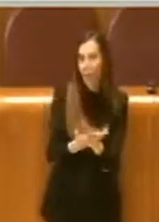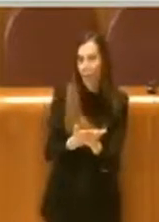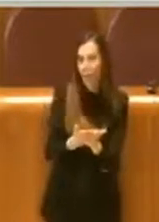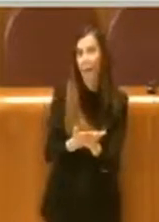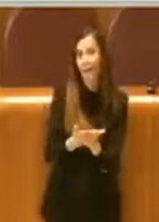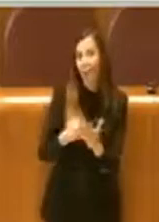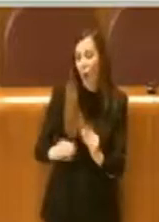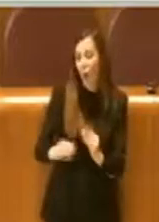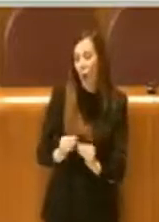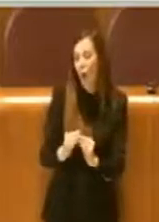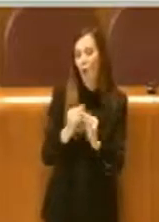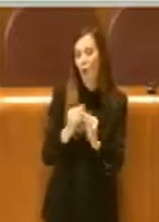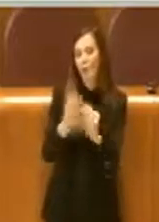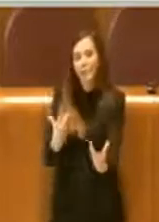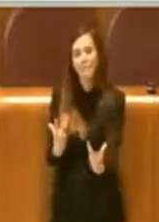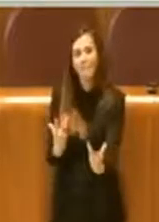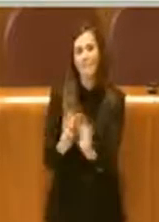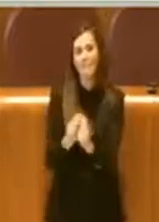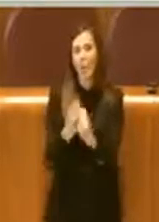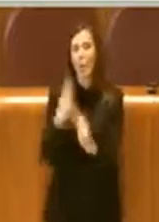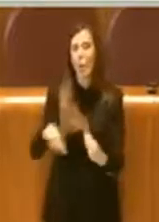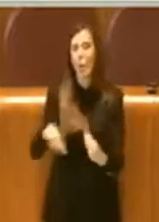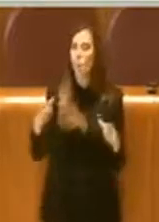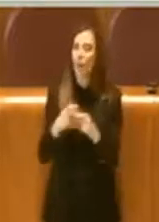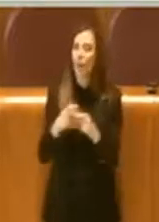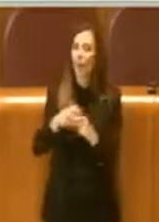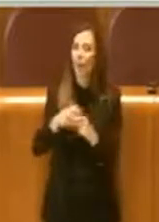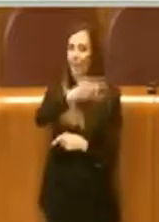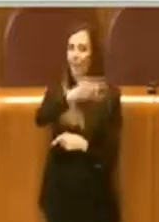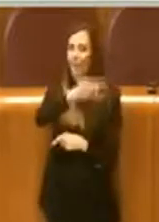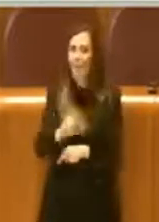e costruire insieme un paese migliore. Grazie. Grazie.